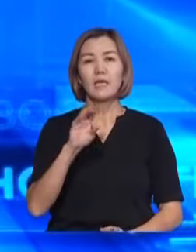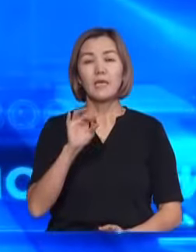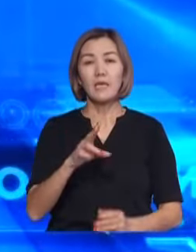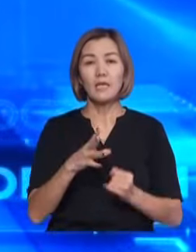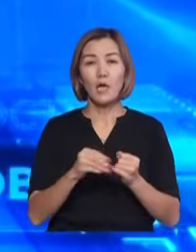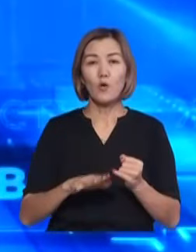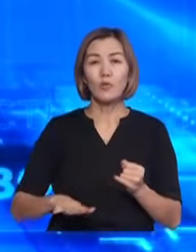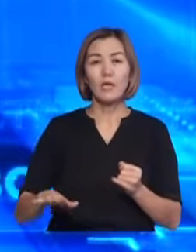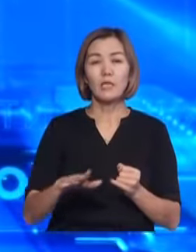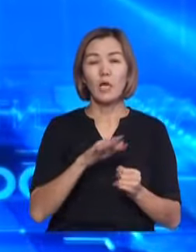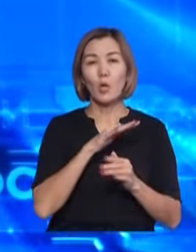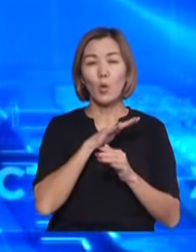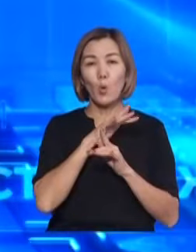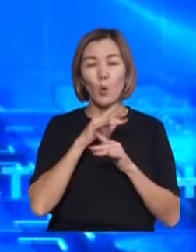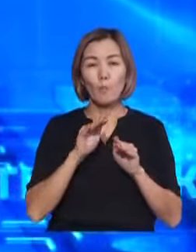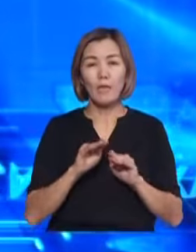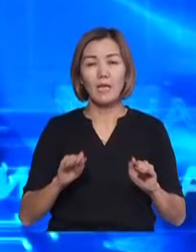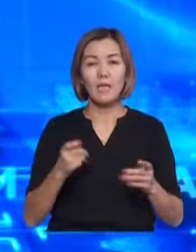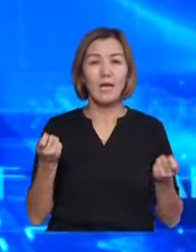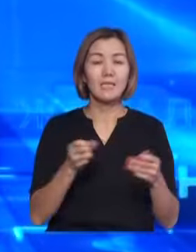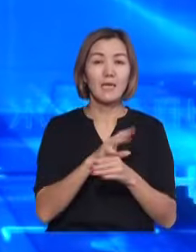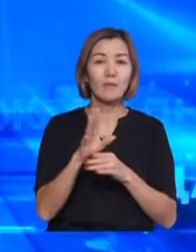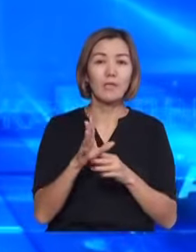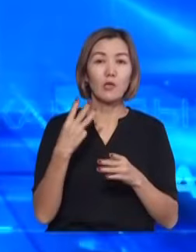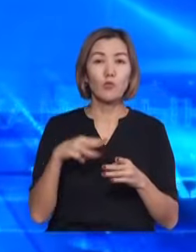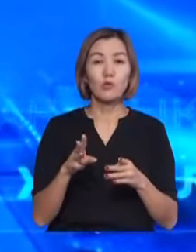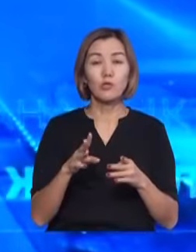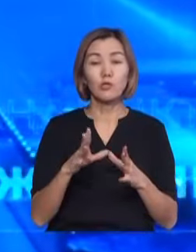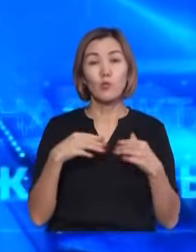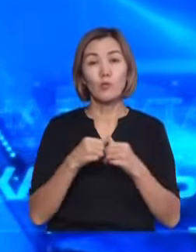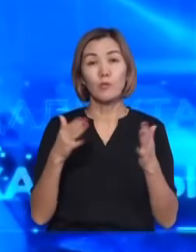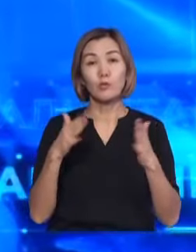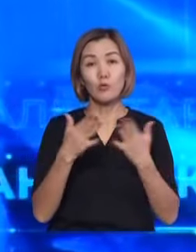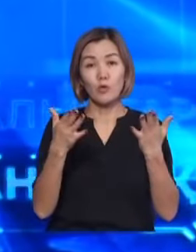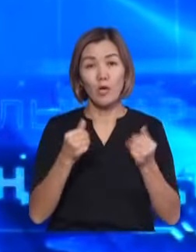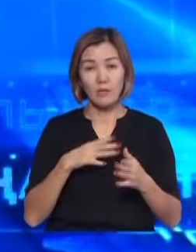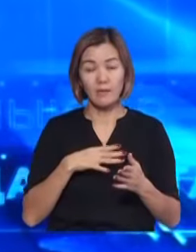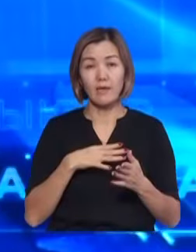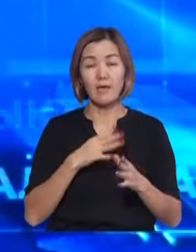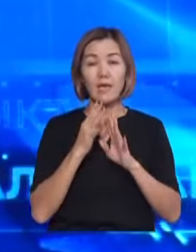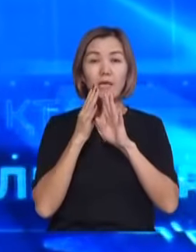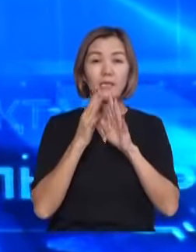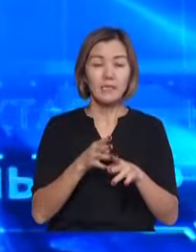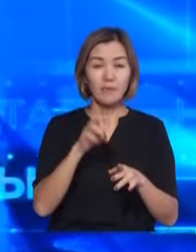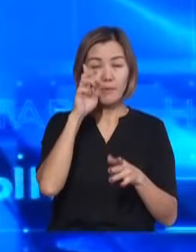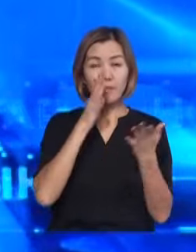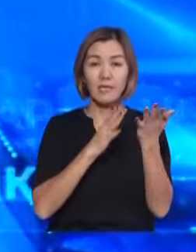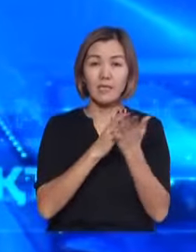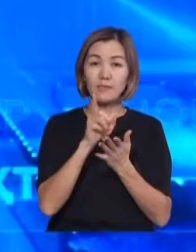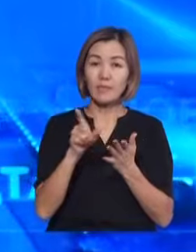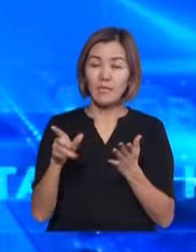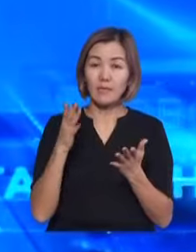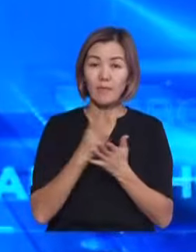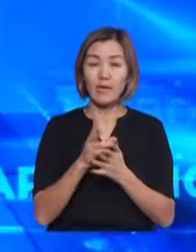Кеген ауданында көп балалы және аз қамтылған 30 отбасы қоныс тойын тойлады. Арасында кезекте тұрған мемлекеттік қызметкерлер де